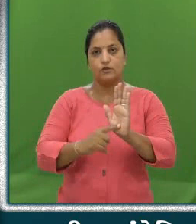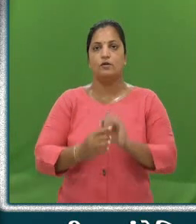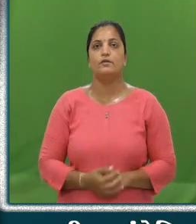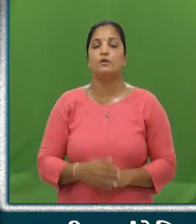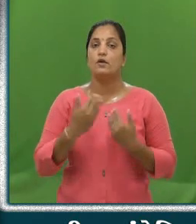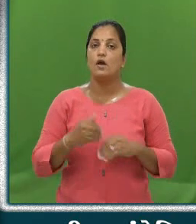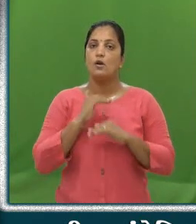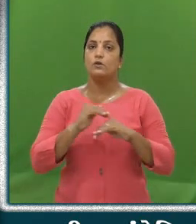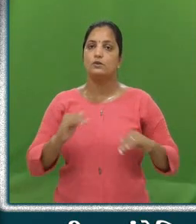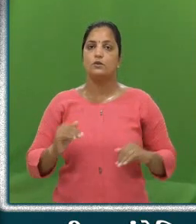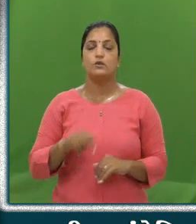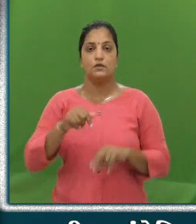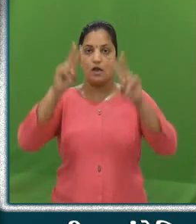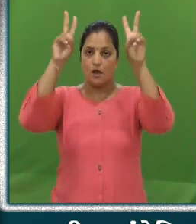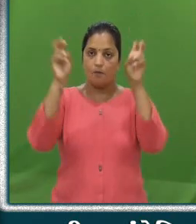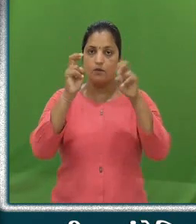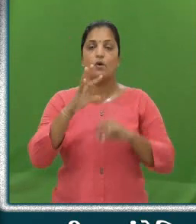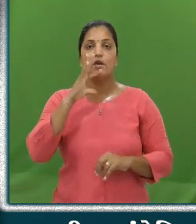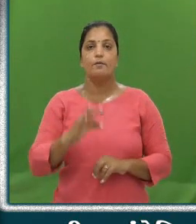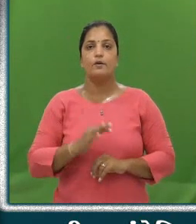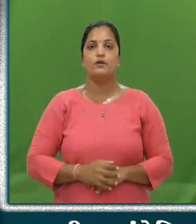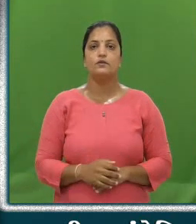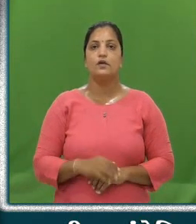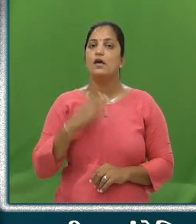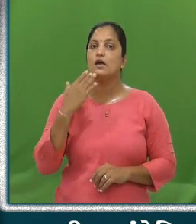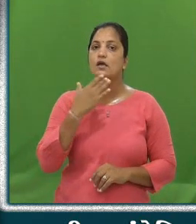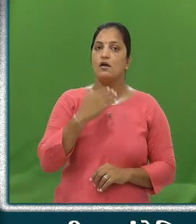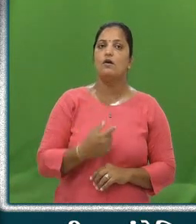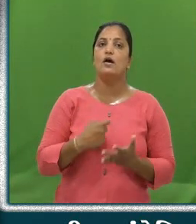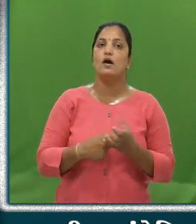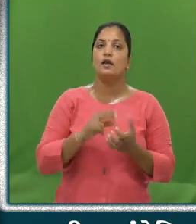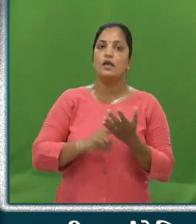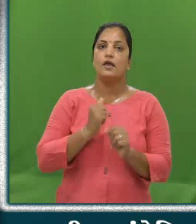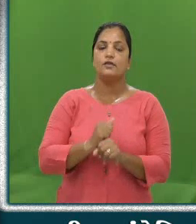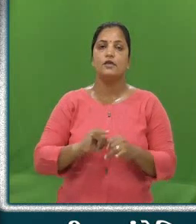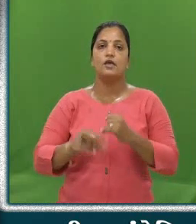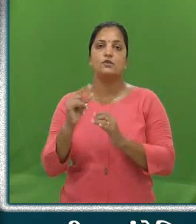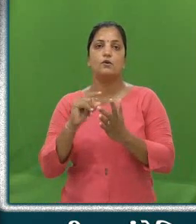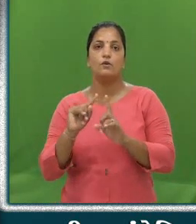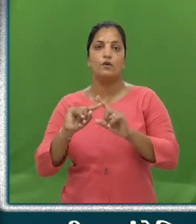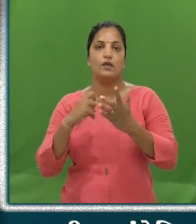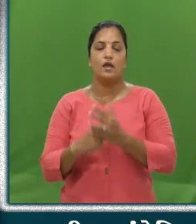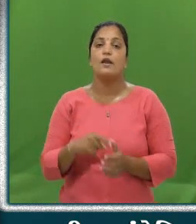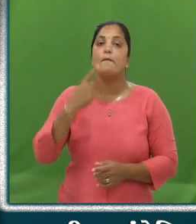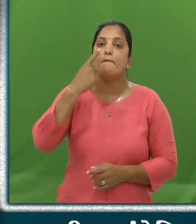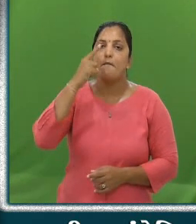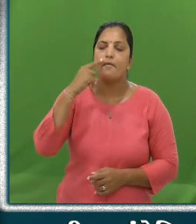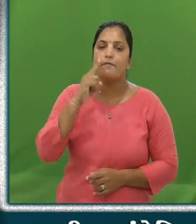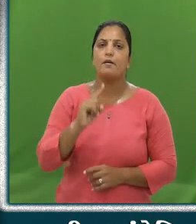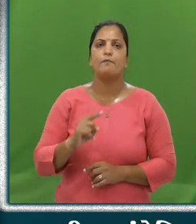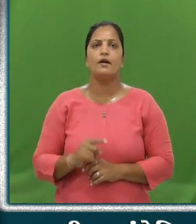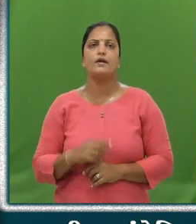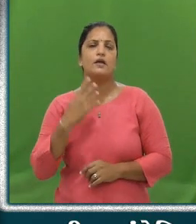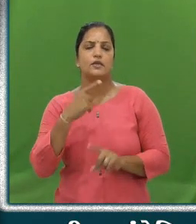તો વિદ્યાર્થી મિત્રો આ મુદ્દો યાદ રાખજો કે જે રંગસૂત્રોની સંખ્યા જે છે કેટલી છે કે પિતૃ પેઢીમાં જેટલા રંગસૂત્રો